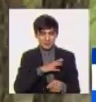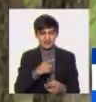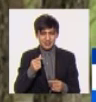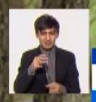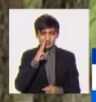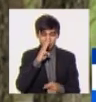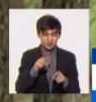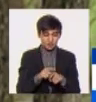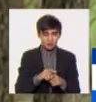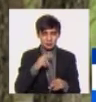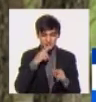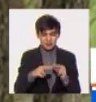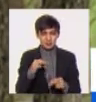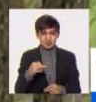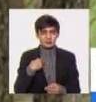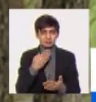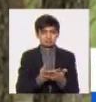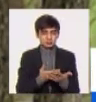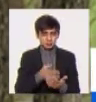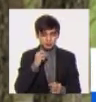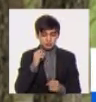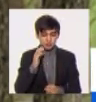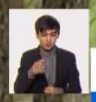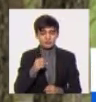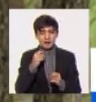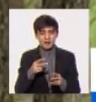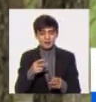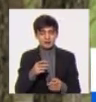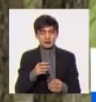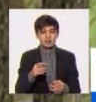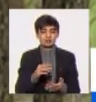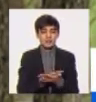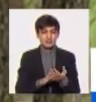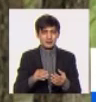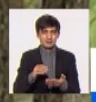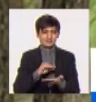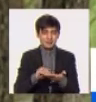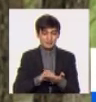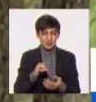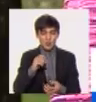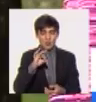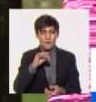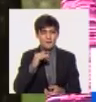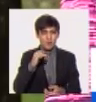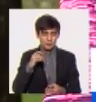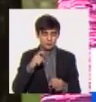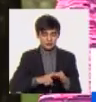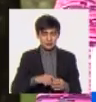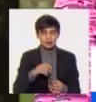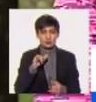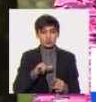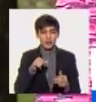соцвыплат. Мы дадим консультацию, как ее, то есть, оформить, как, то есть, куда нужно заходить, начиная